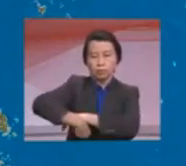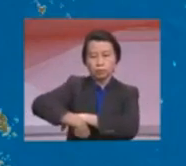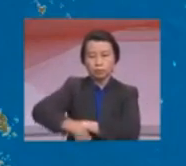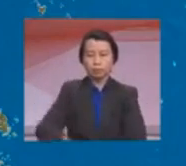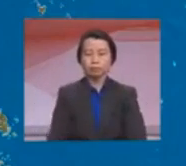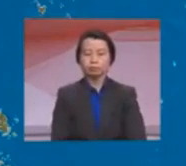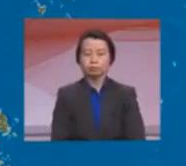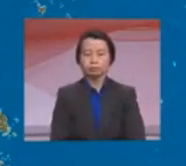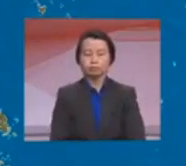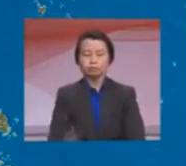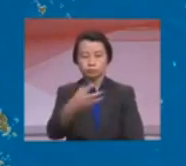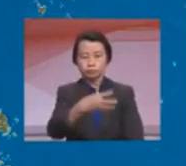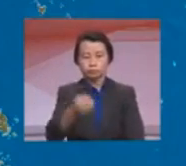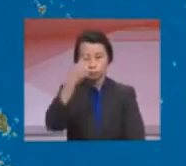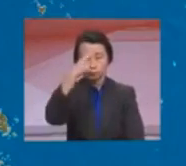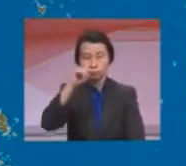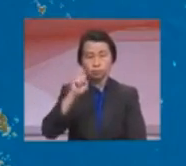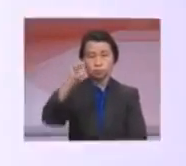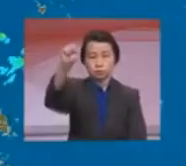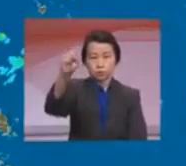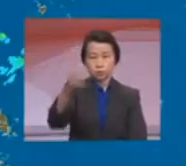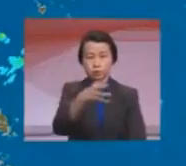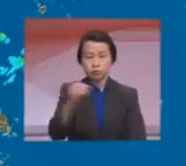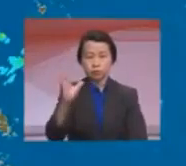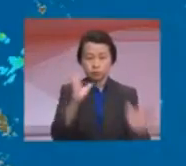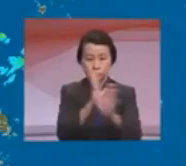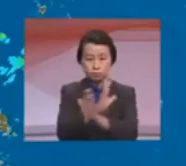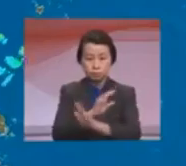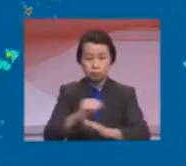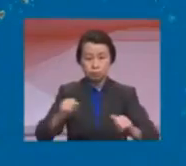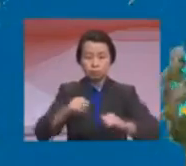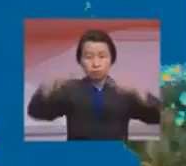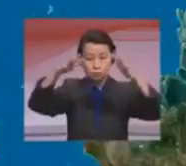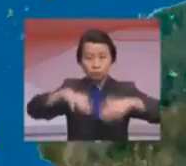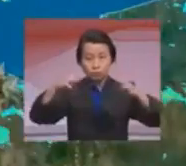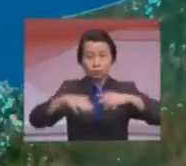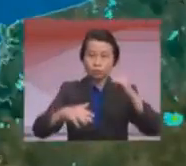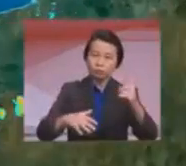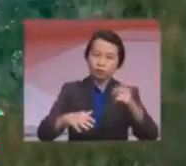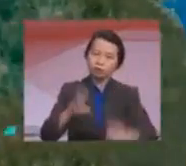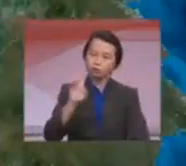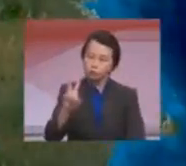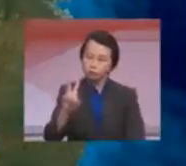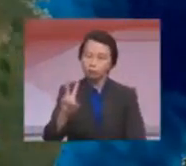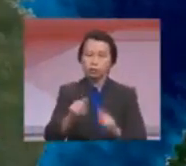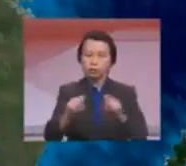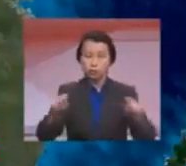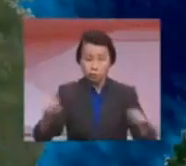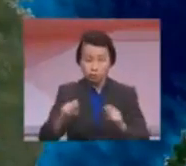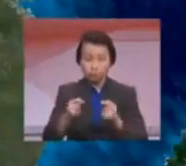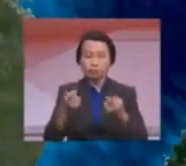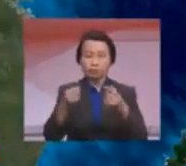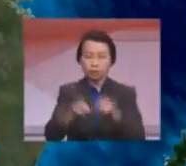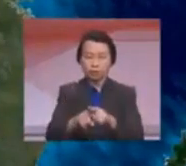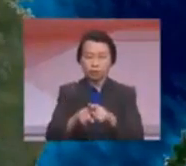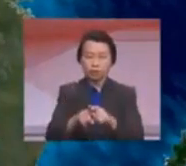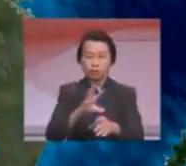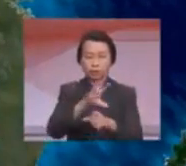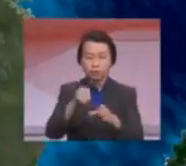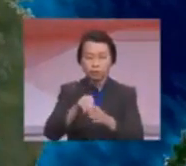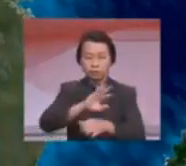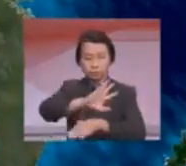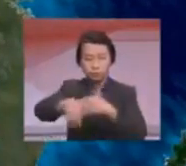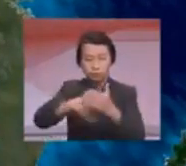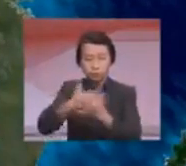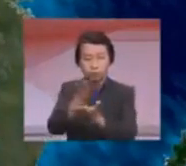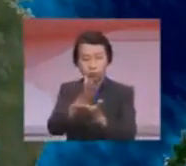nanti. Manakala bagi Sabah dan Sarawak pula, hujan di satu tempat kini sedang berlaku melibatkan hampir ke semua